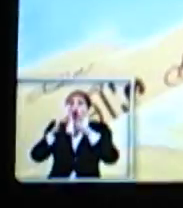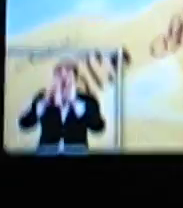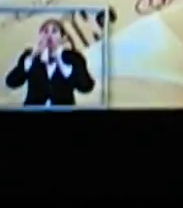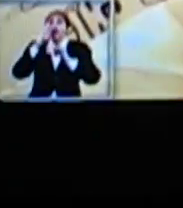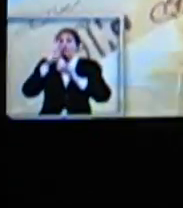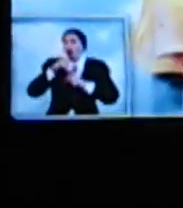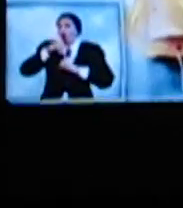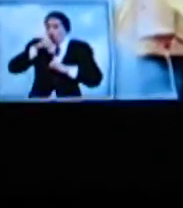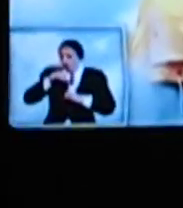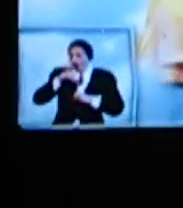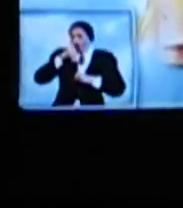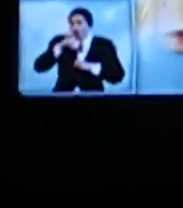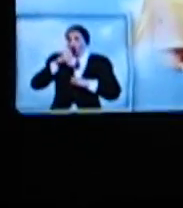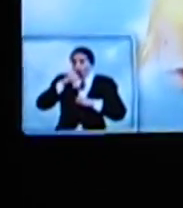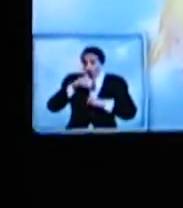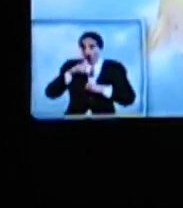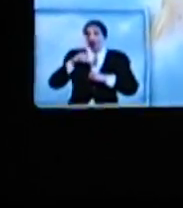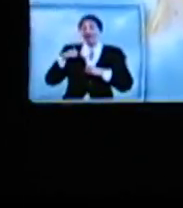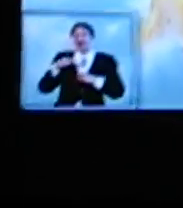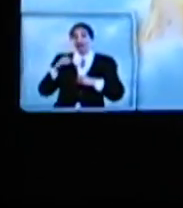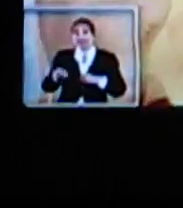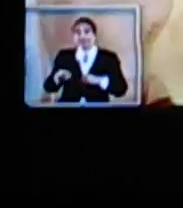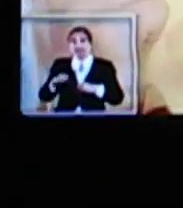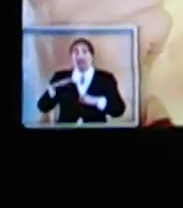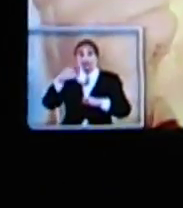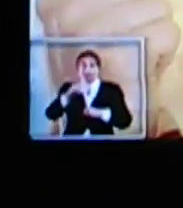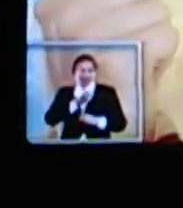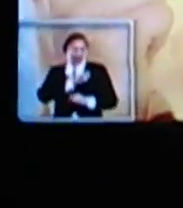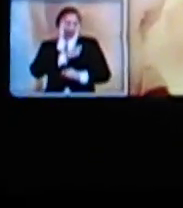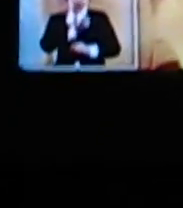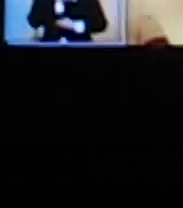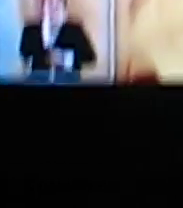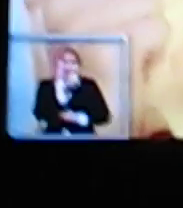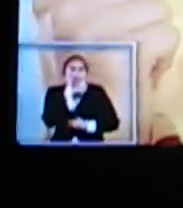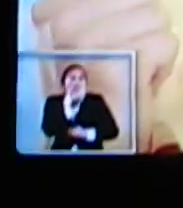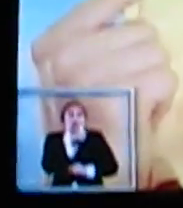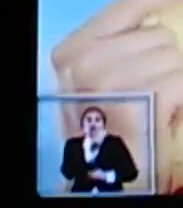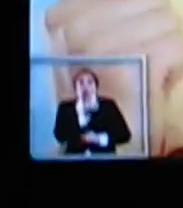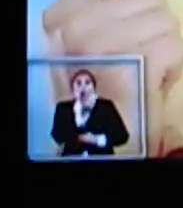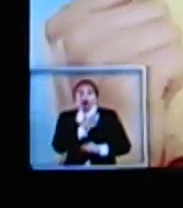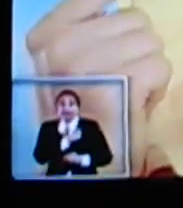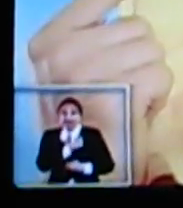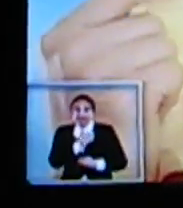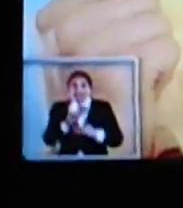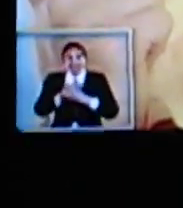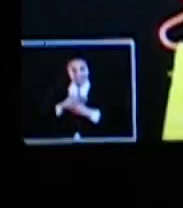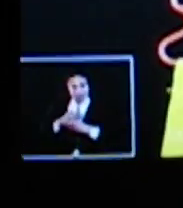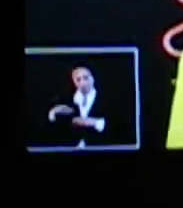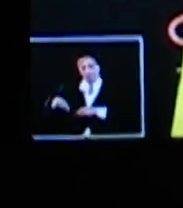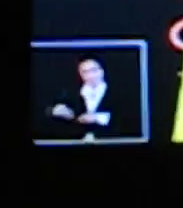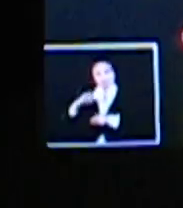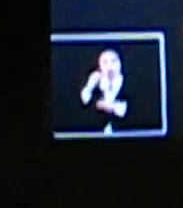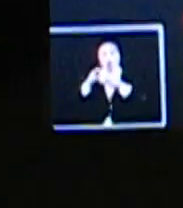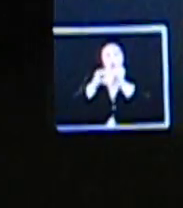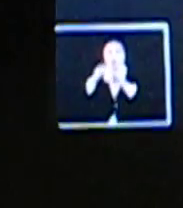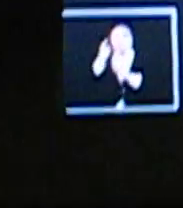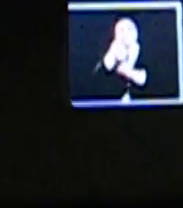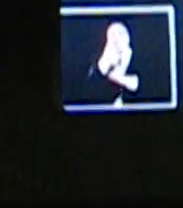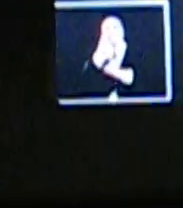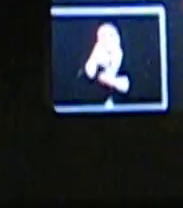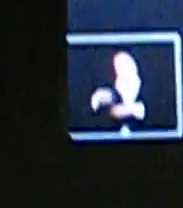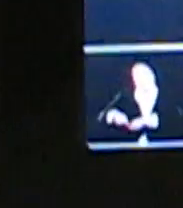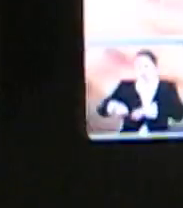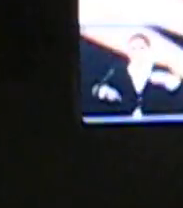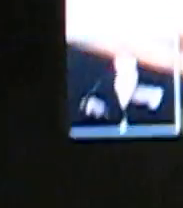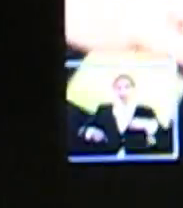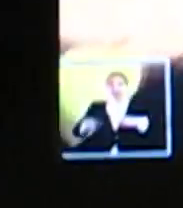يستكمل ملء الطوق بالفم إذا لزم الأمر. سوف يضاء نور الطوق تلقائيا عند جذب خيط